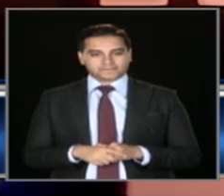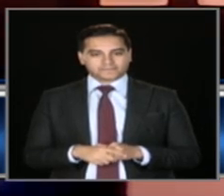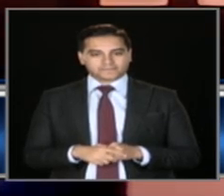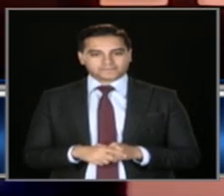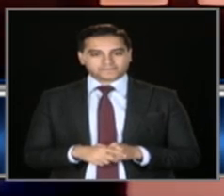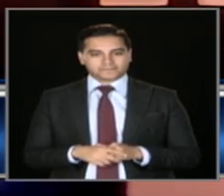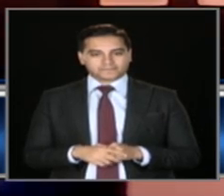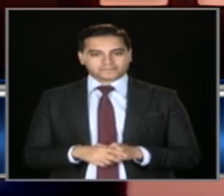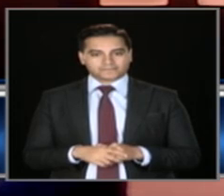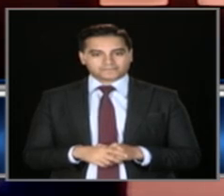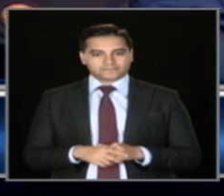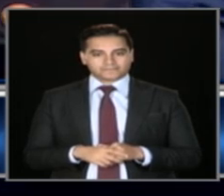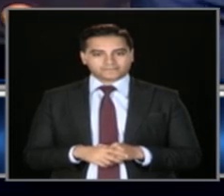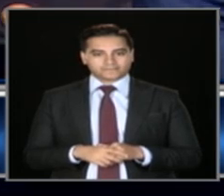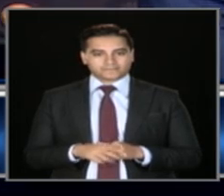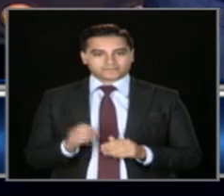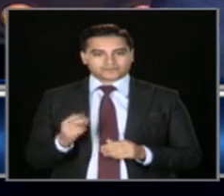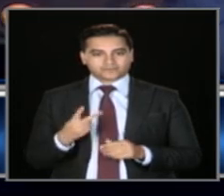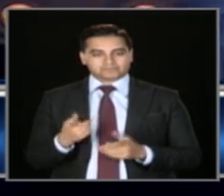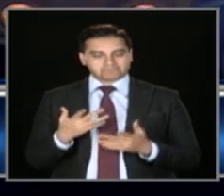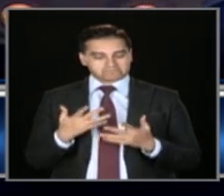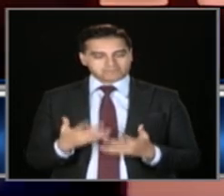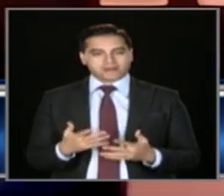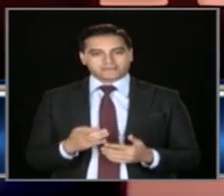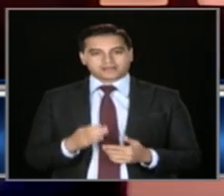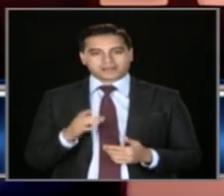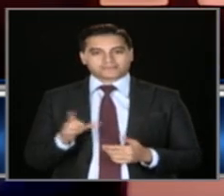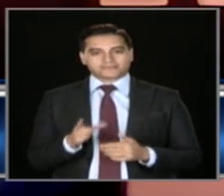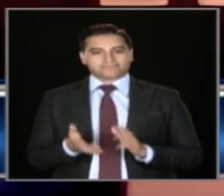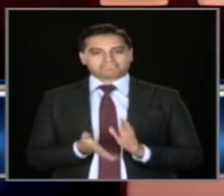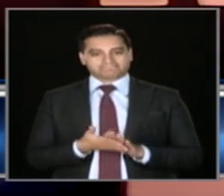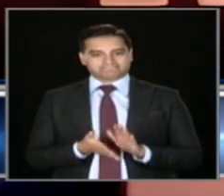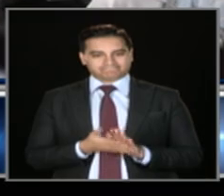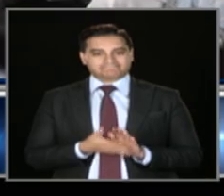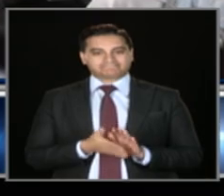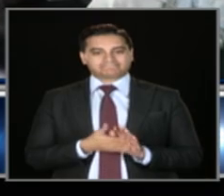إجابتك 12. أبهر تاني، إجابة صحيحة، برافو عليك.